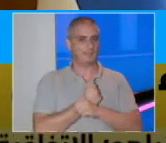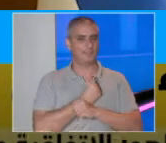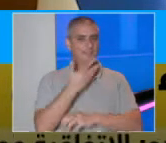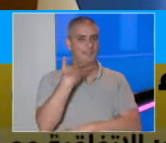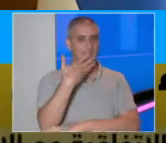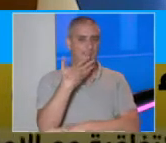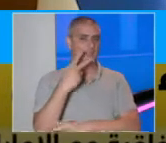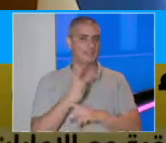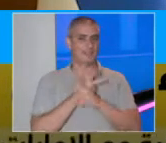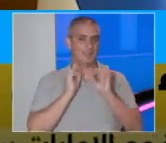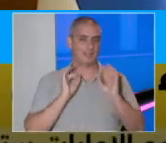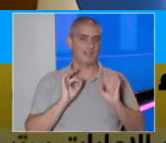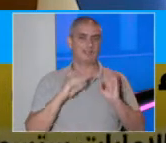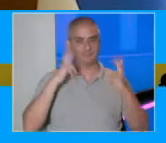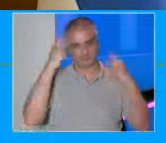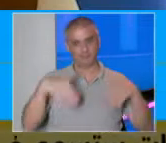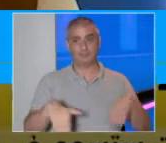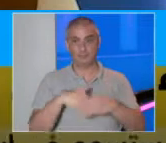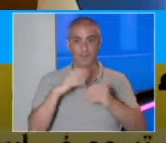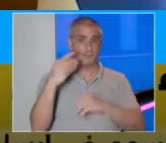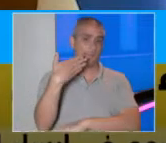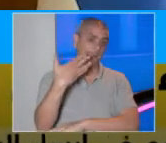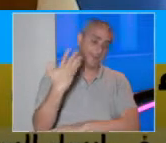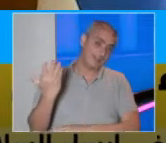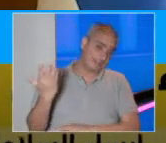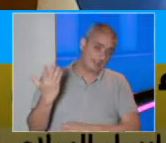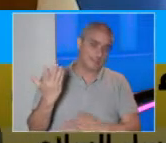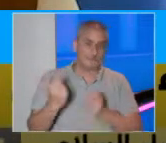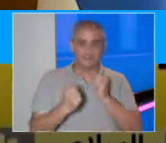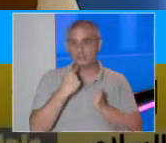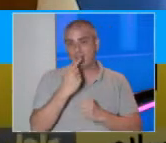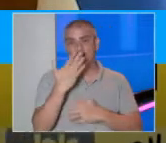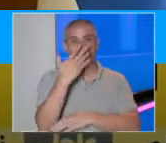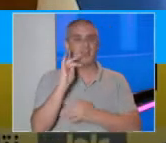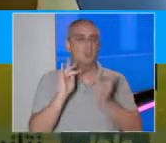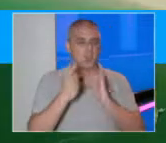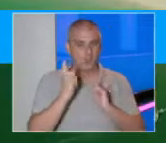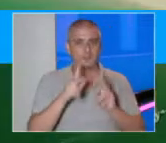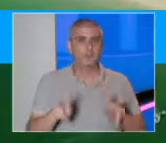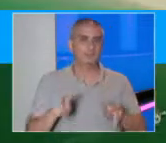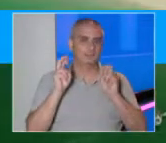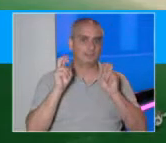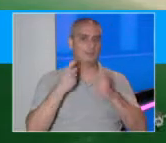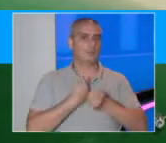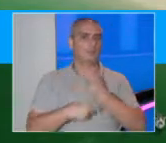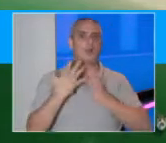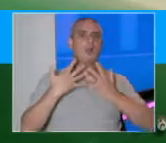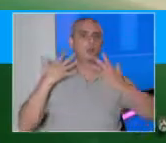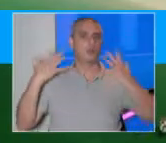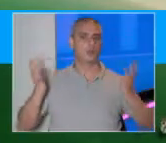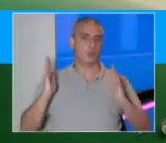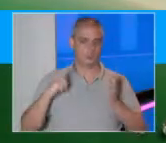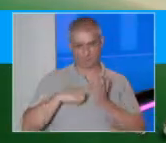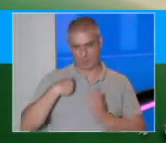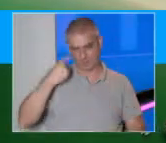המדיני הקלאסי של הסכם שלום עם מדינה, שגם קשה להגדיר אותה מדינת אויב, יש כאן הזדמנויות כלכליות גדולות מאוד, כי